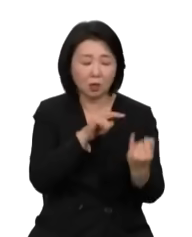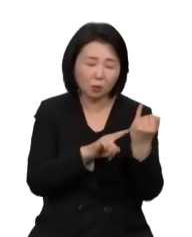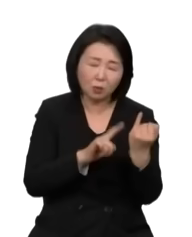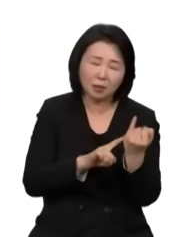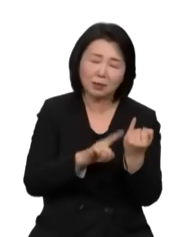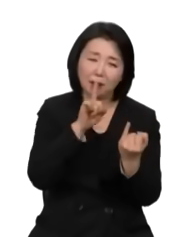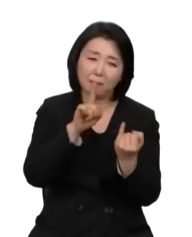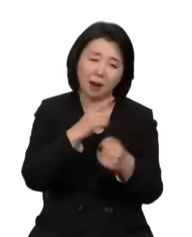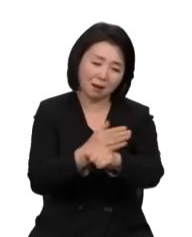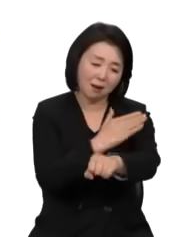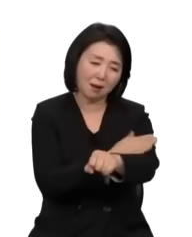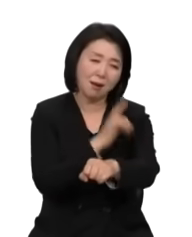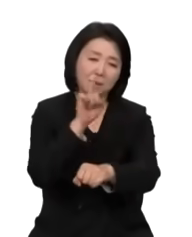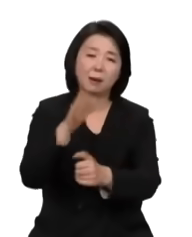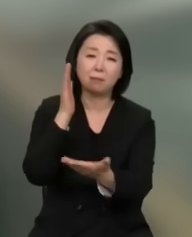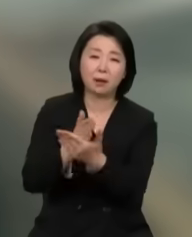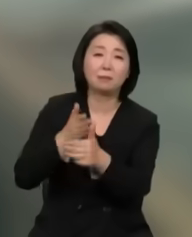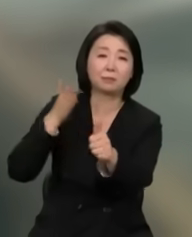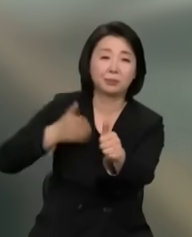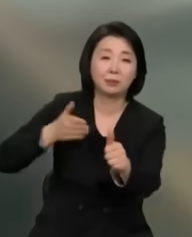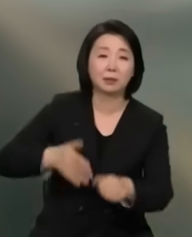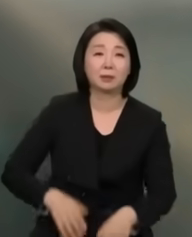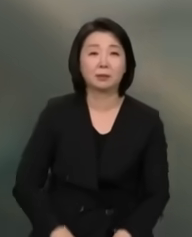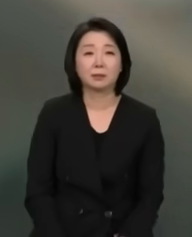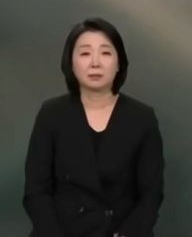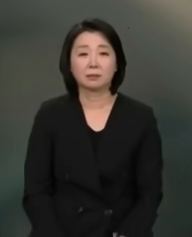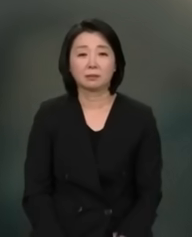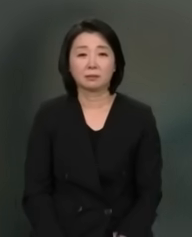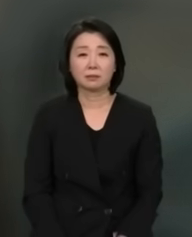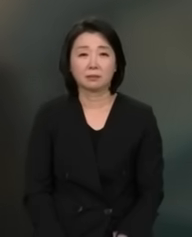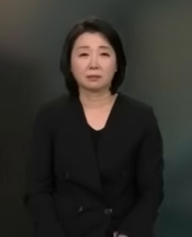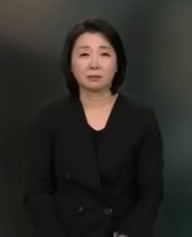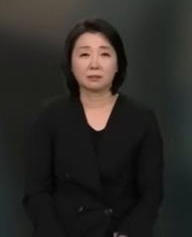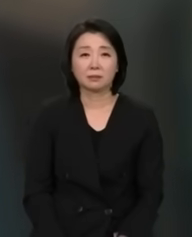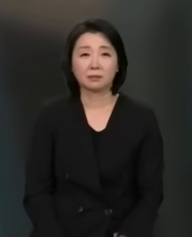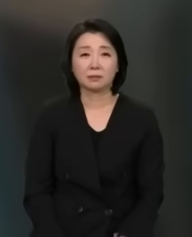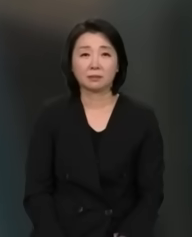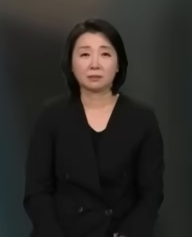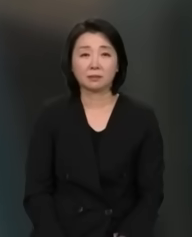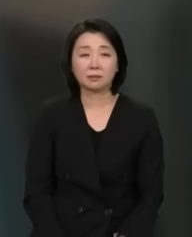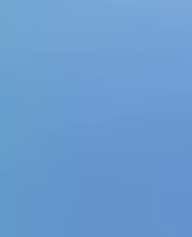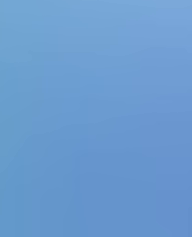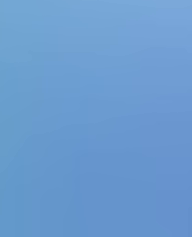대한 억측을 자제해달라고 호소했습니다. JTBC 김지윤입니다.